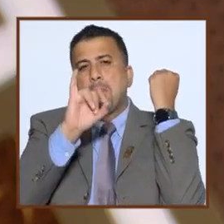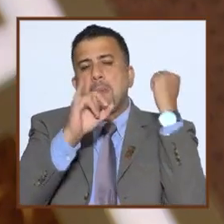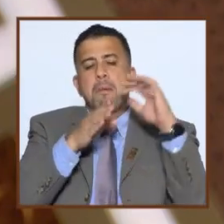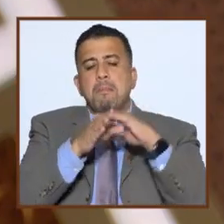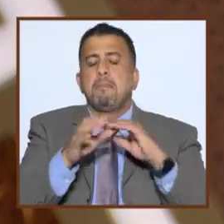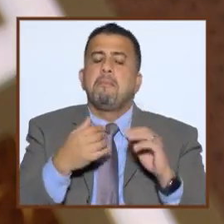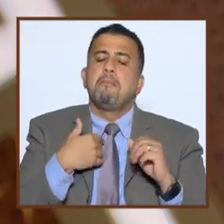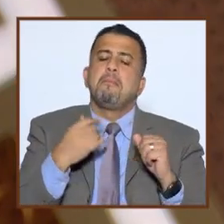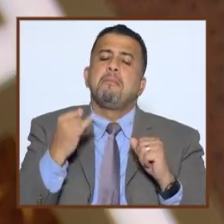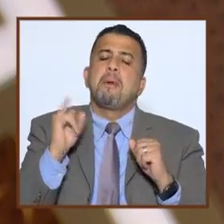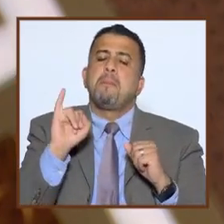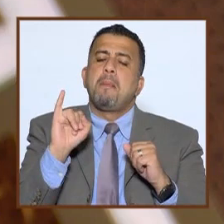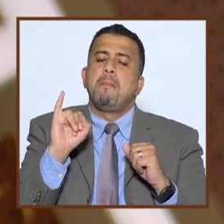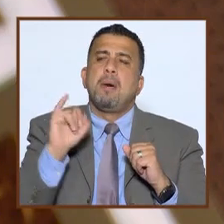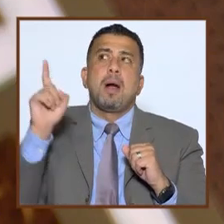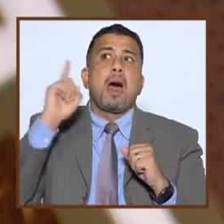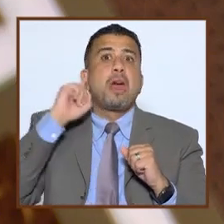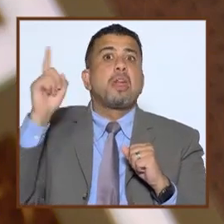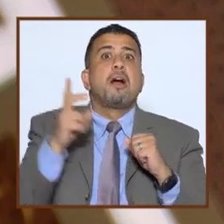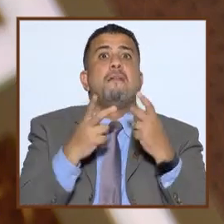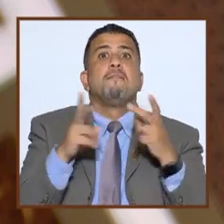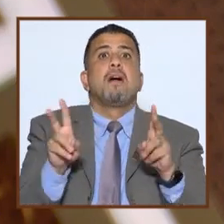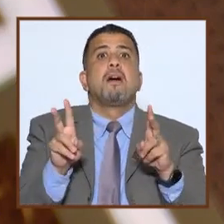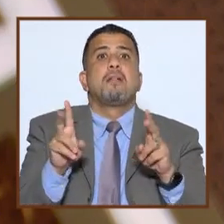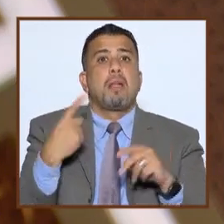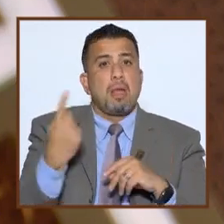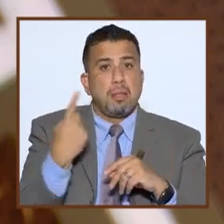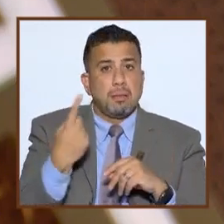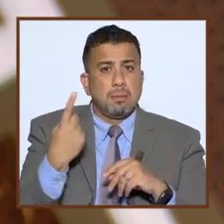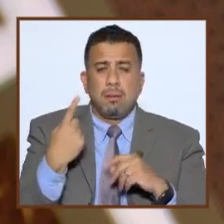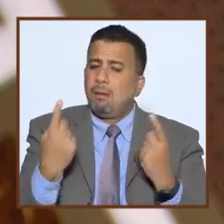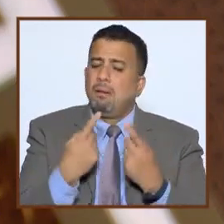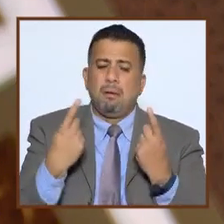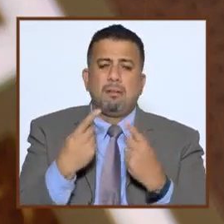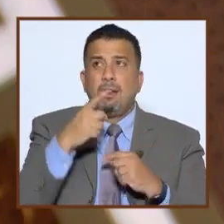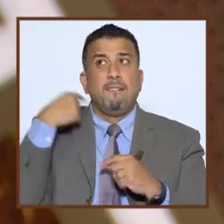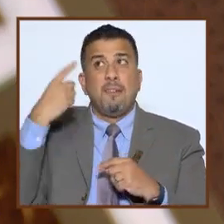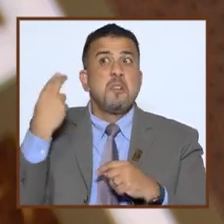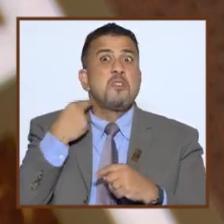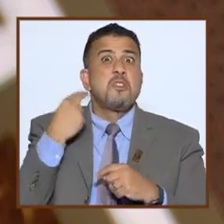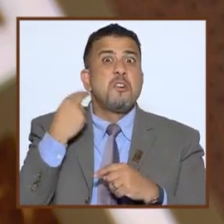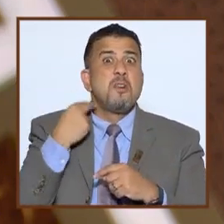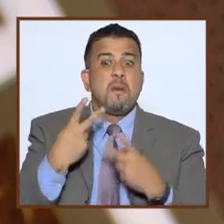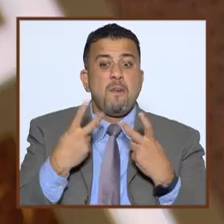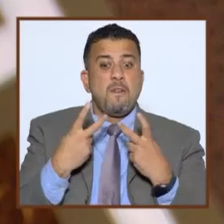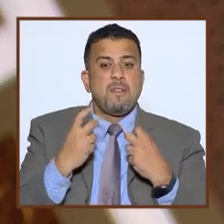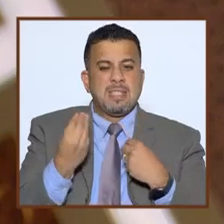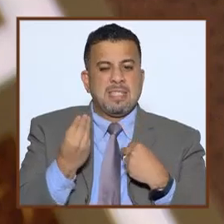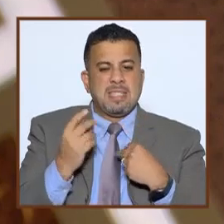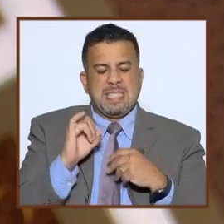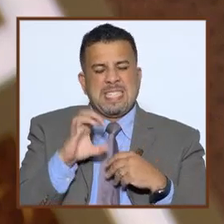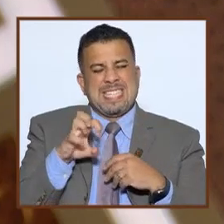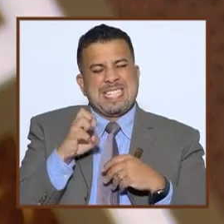يجوز للانسان ان يدخل قبل الاذان او اثناء الاذان وبعد الاذان يجوز ان يدخل الحمام والناس يصلون